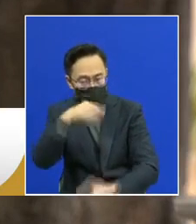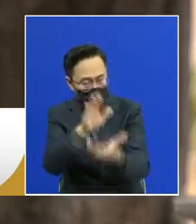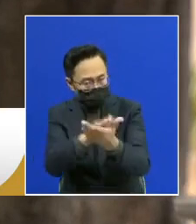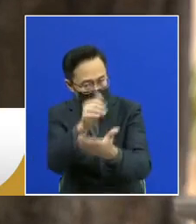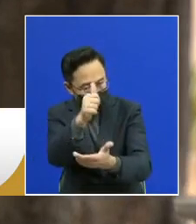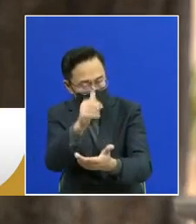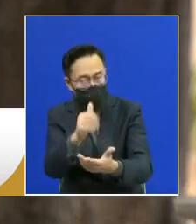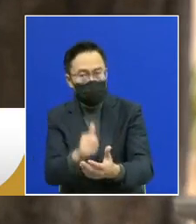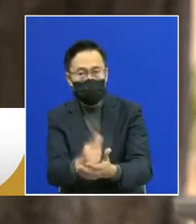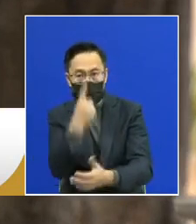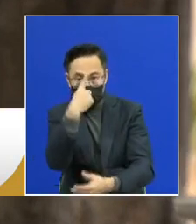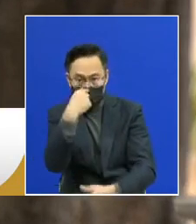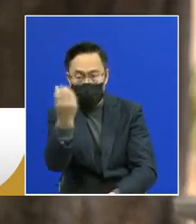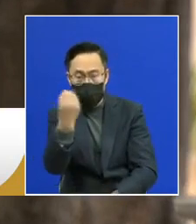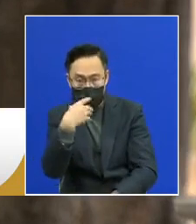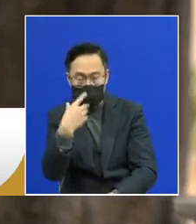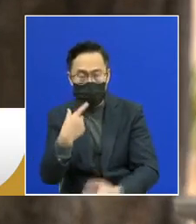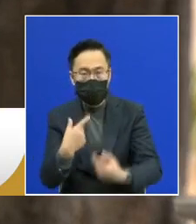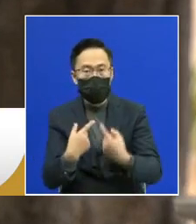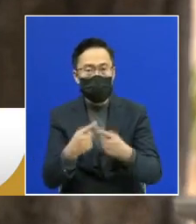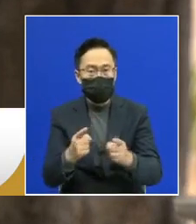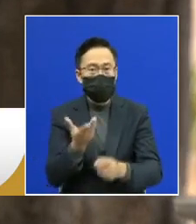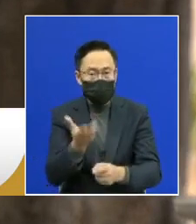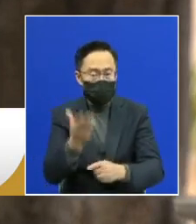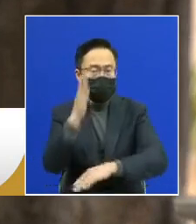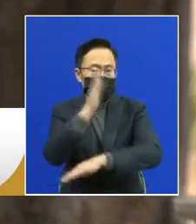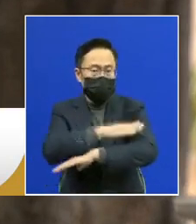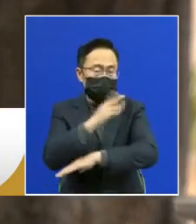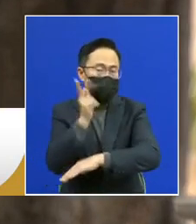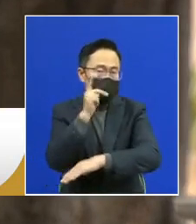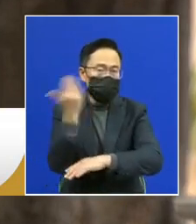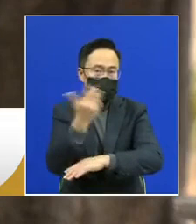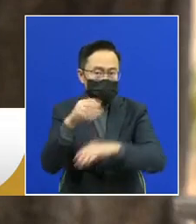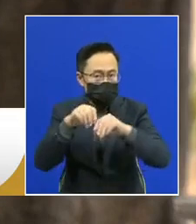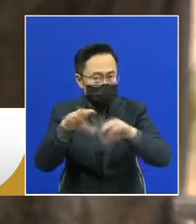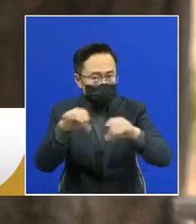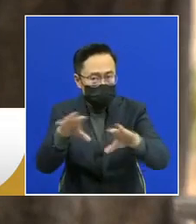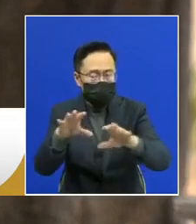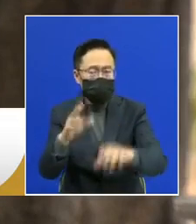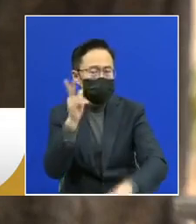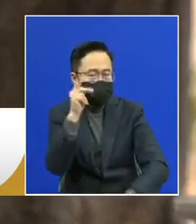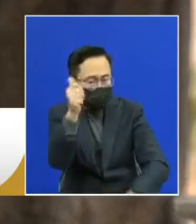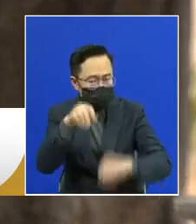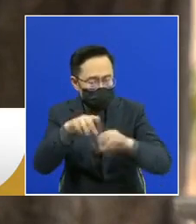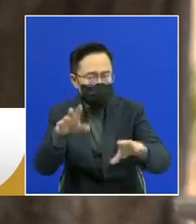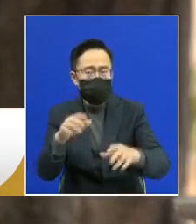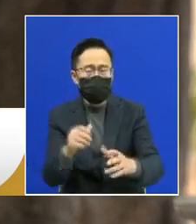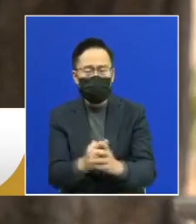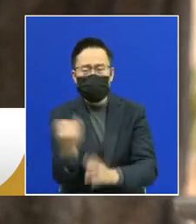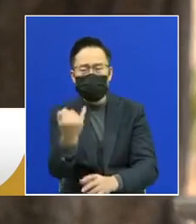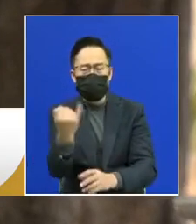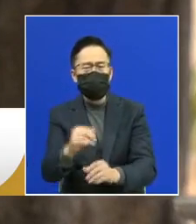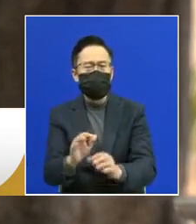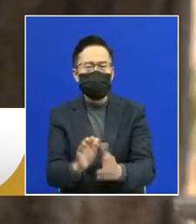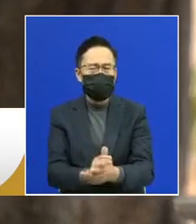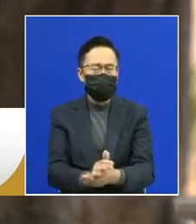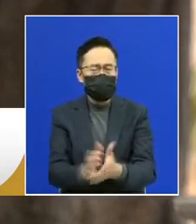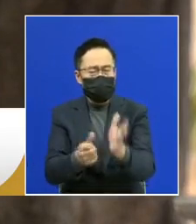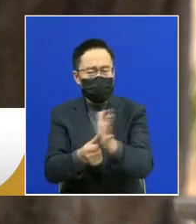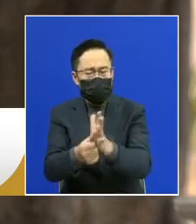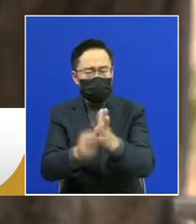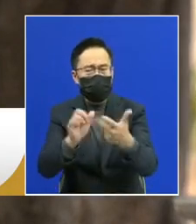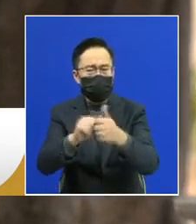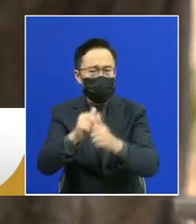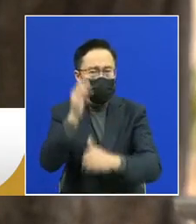ดีๆเดี๋ยวมันเกิดขึ้นเยอะมันก็ขอร้องสื่อว่าที่ดีก็คุณอาให้เขาหมดไปด้วยแล้วกันใช่ป่ะสิ่งที่ไม่มีปัญหาเข้าไปแก้